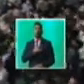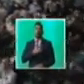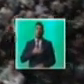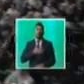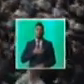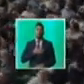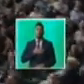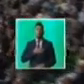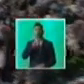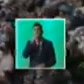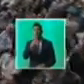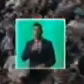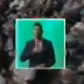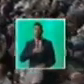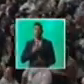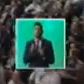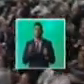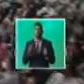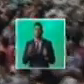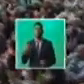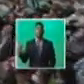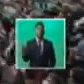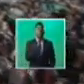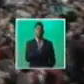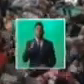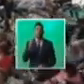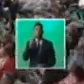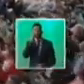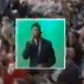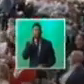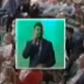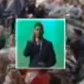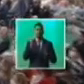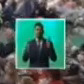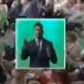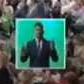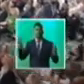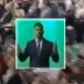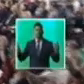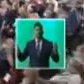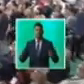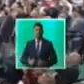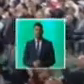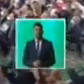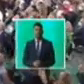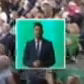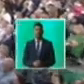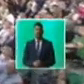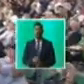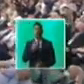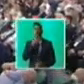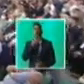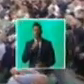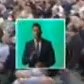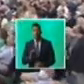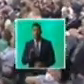κομματικών σχηματισμών για πάνω στις προγραμματικές τους, έτσι, στα προγράμματά τους, και εφόσον υπάρχουν συγκλήσεις στα προγράμματά